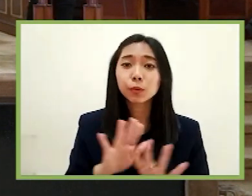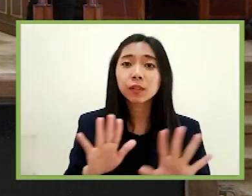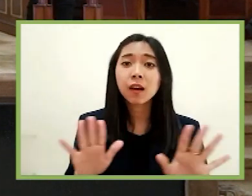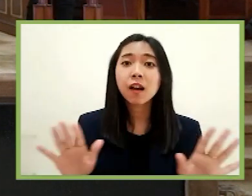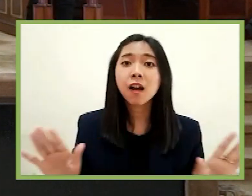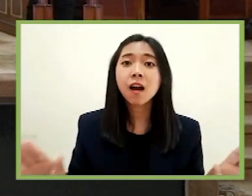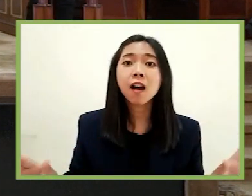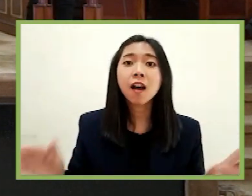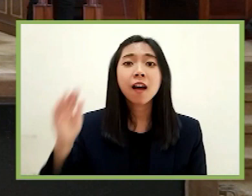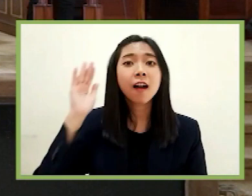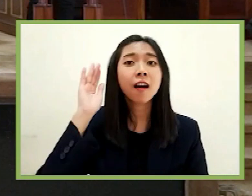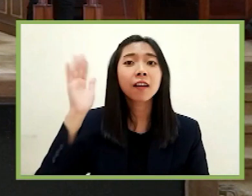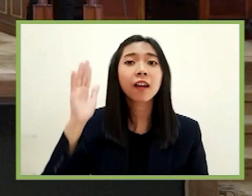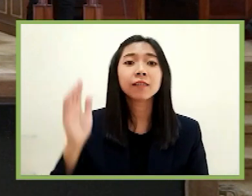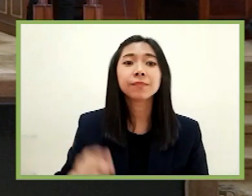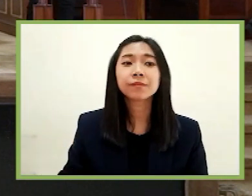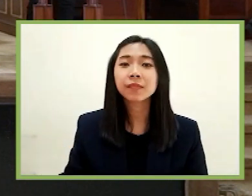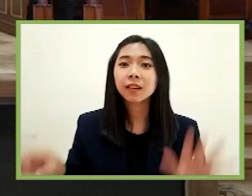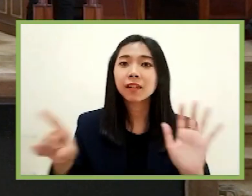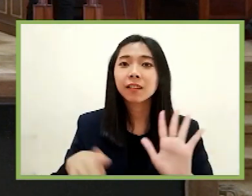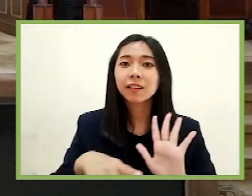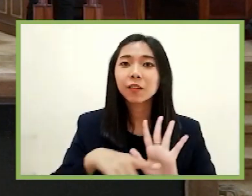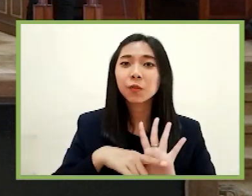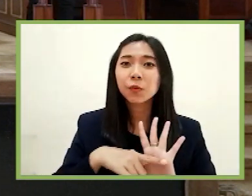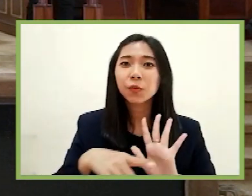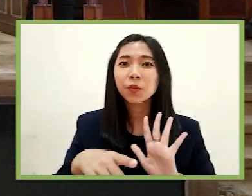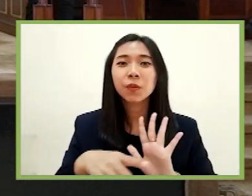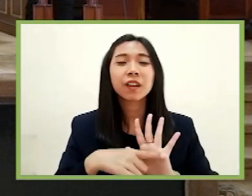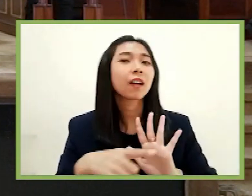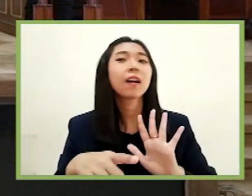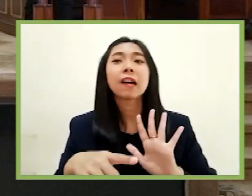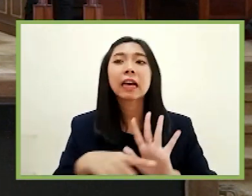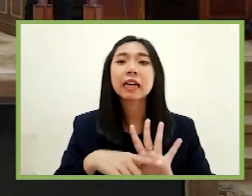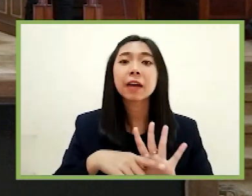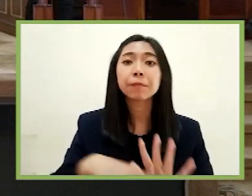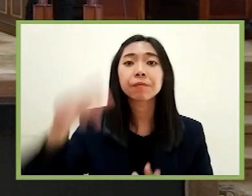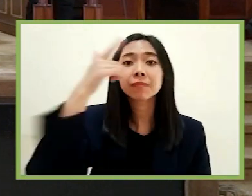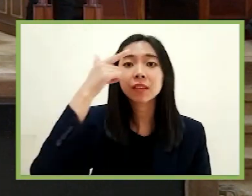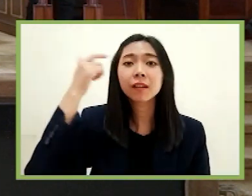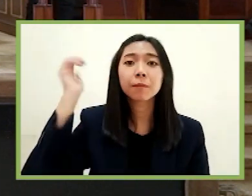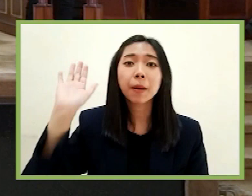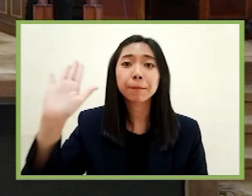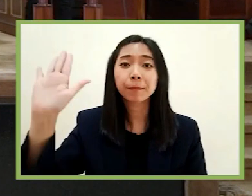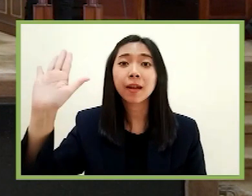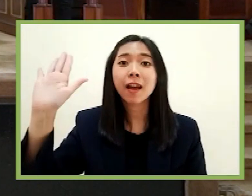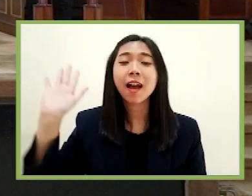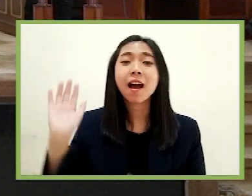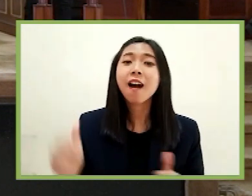kurang akan kekurangan rezeki